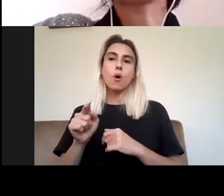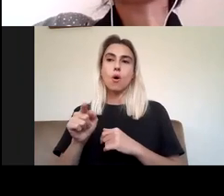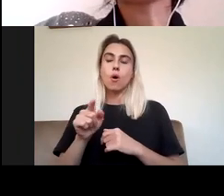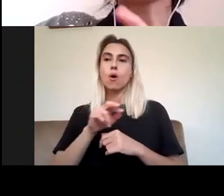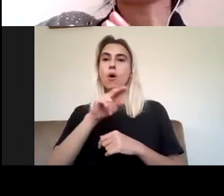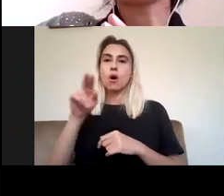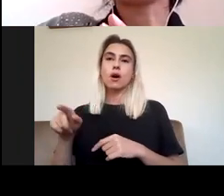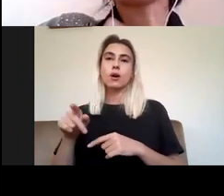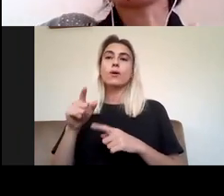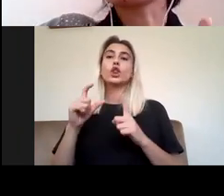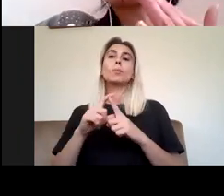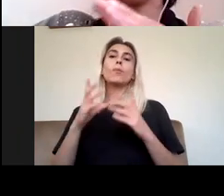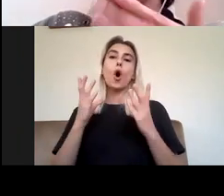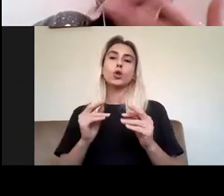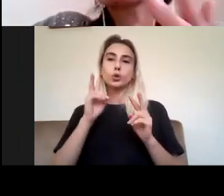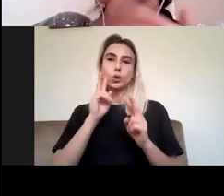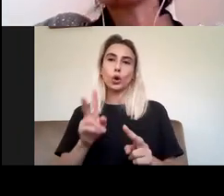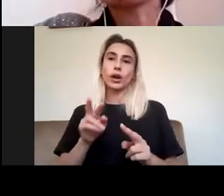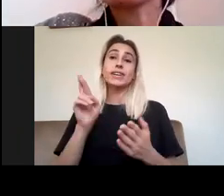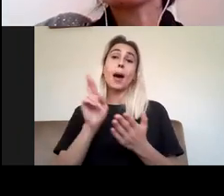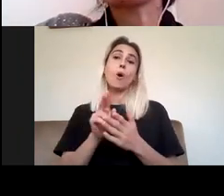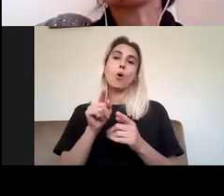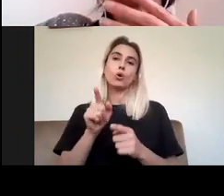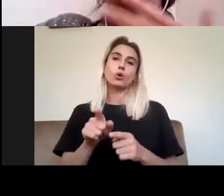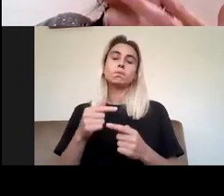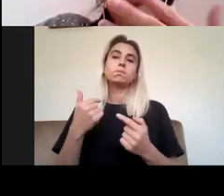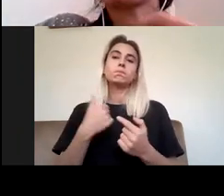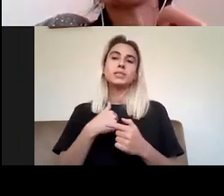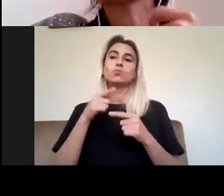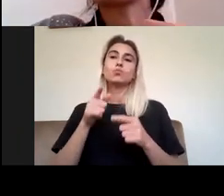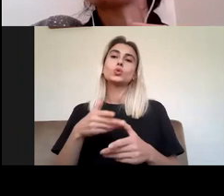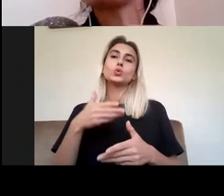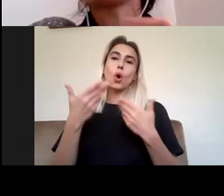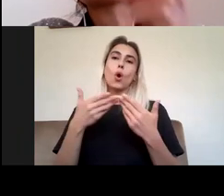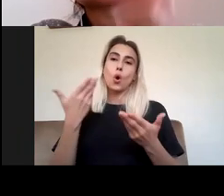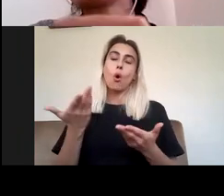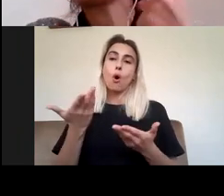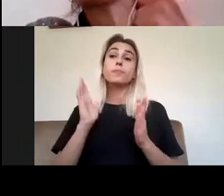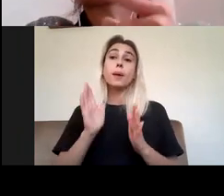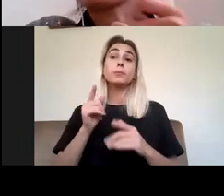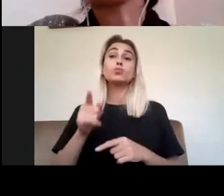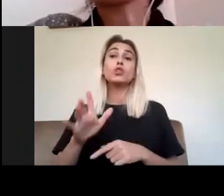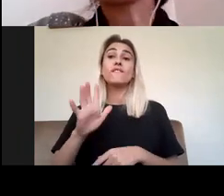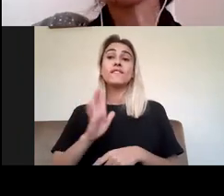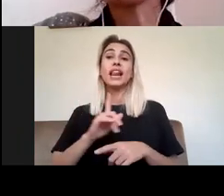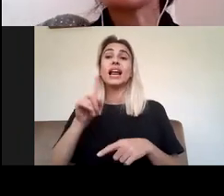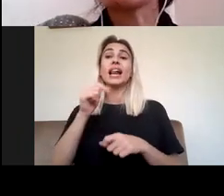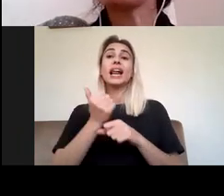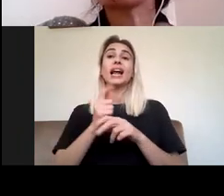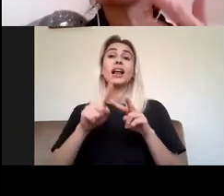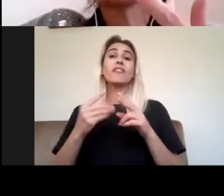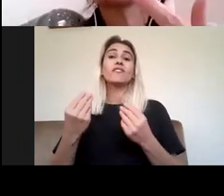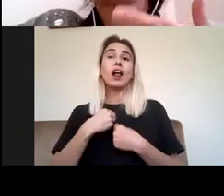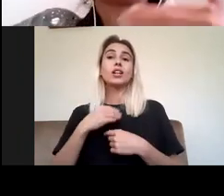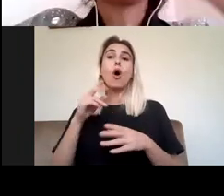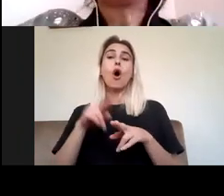maalesef kötü bir durumda olduğunu görüyoruz. Yani raporlar zaten bize zaten bunları da söylüyor. Ama şu var, tabii Ilgın'ın da verdiği örnek önemli.